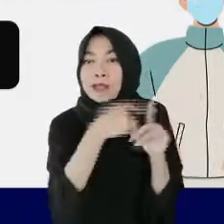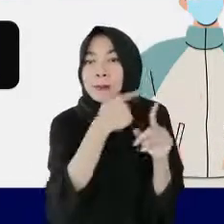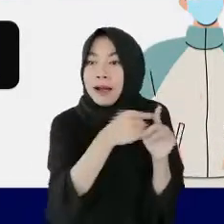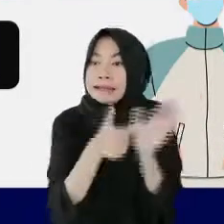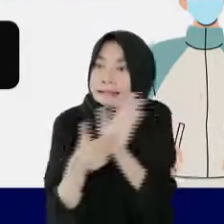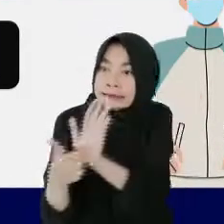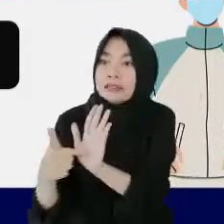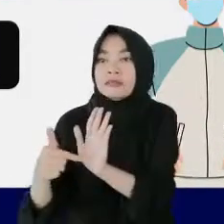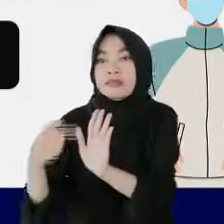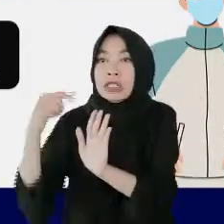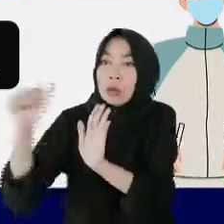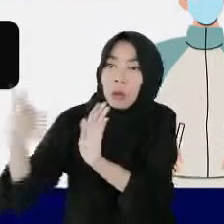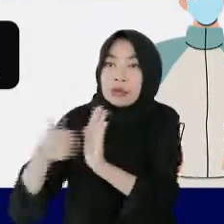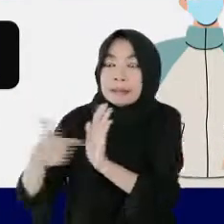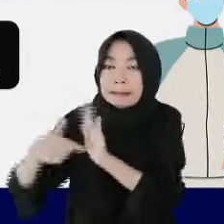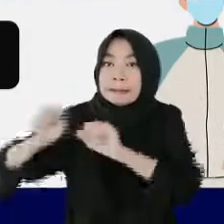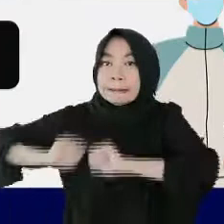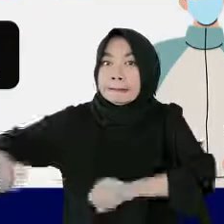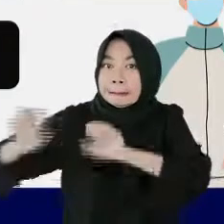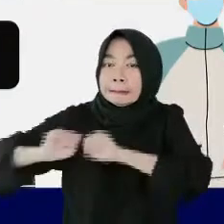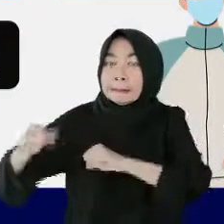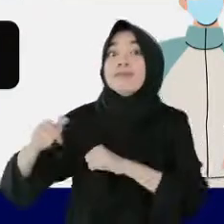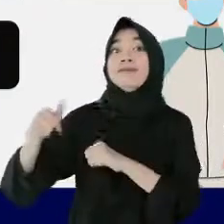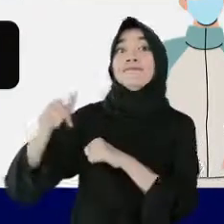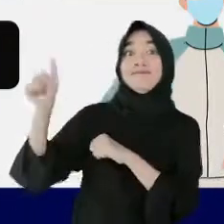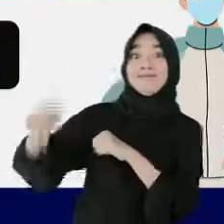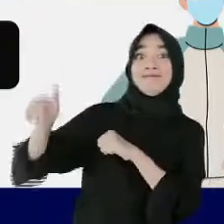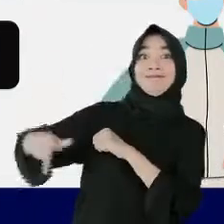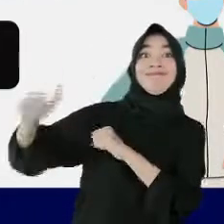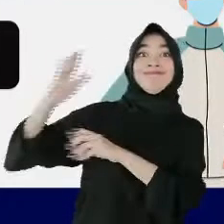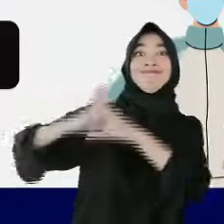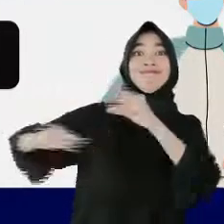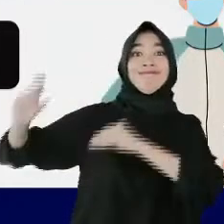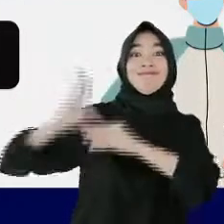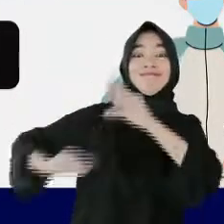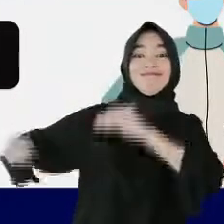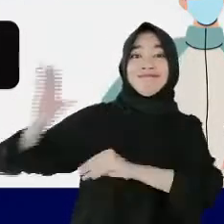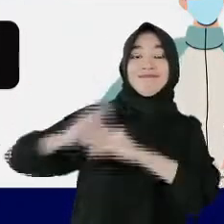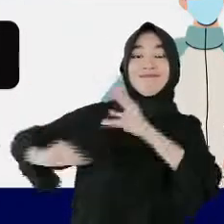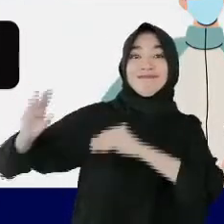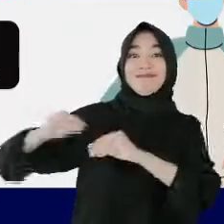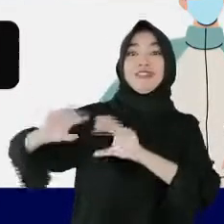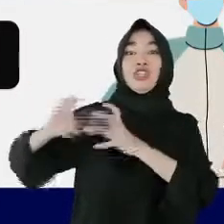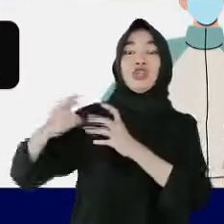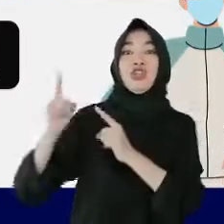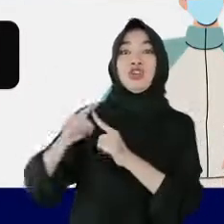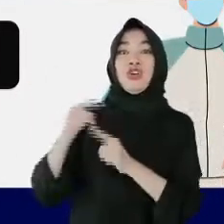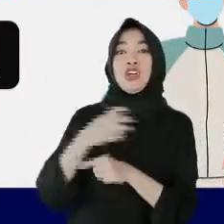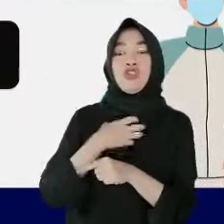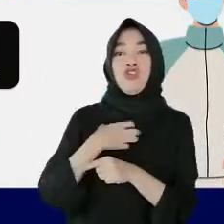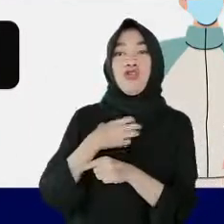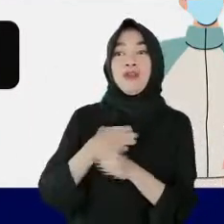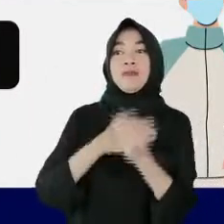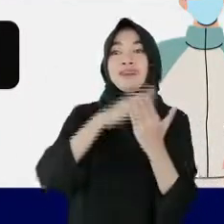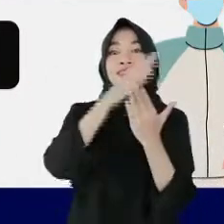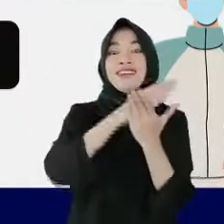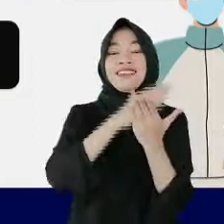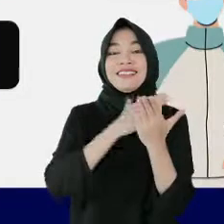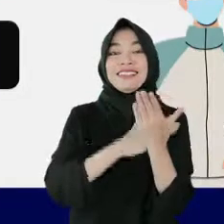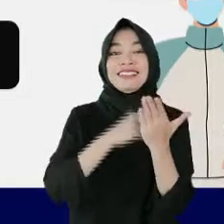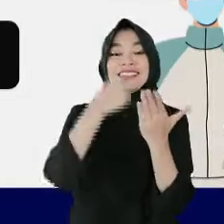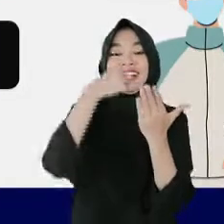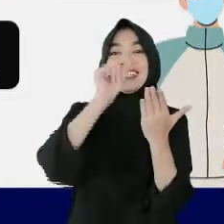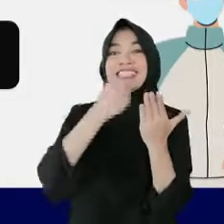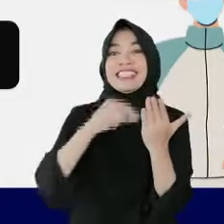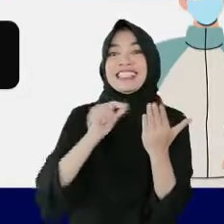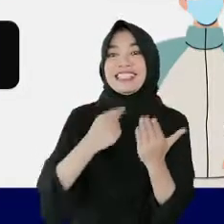teman-teman Hai nah di dalam pembahasan tadi teman-teman diary bidang perbankan laku yang sudah berangkat juga membawa daftar periksa atau